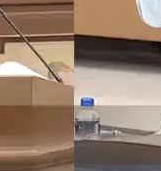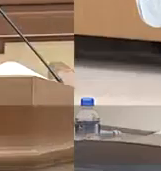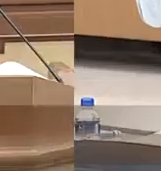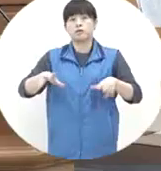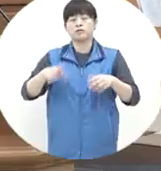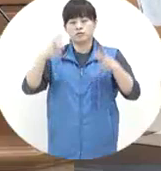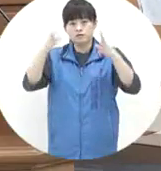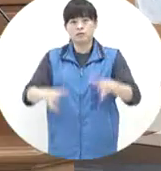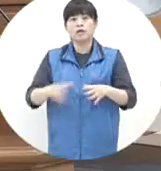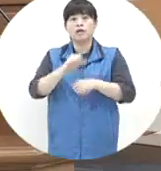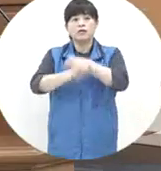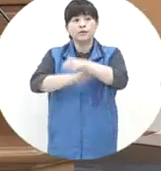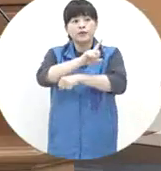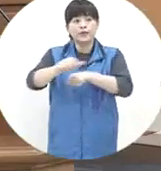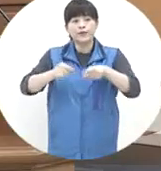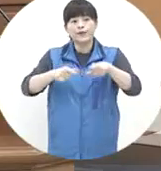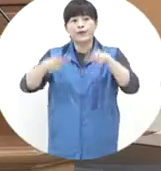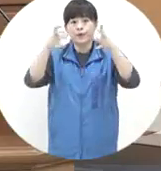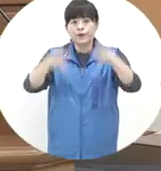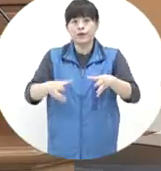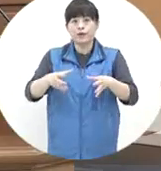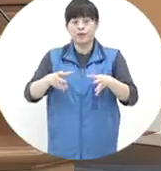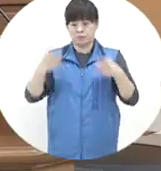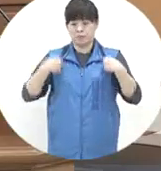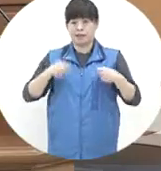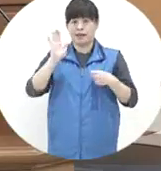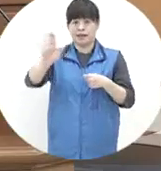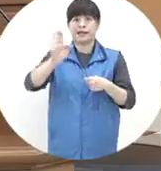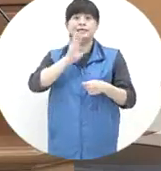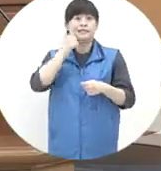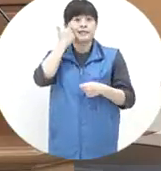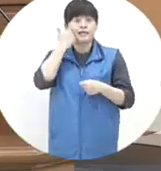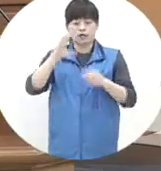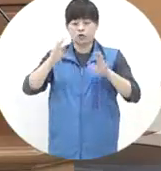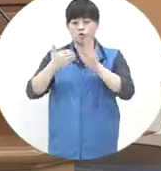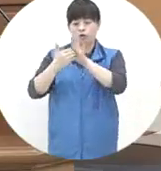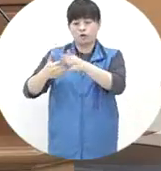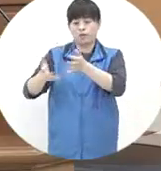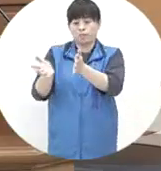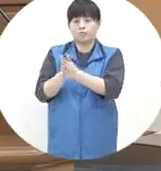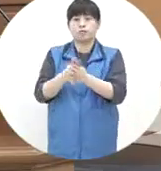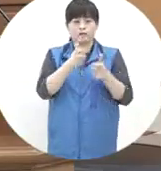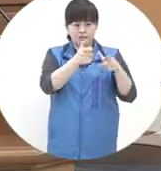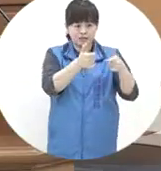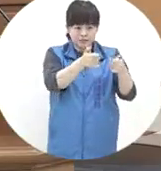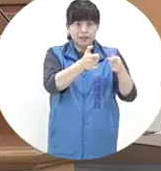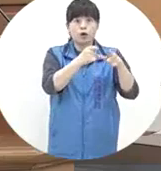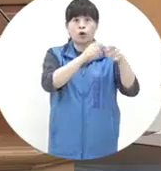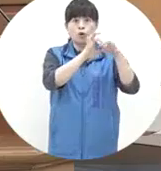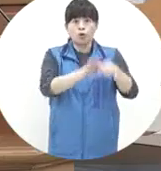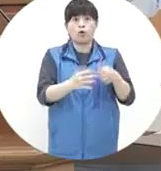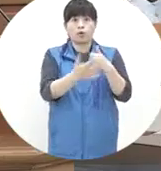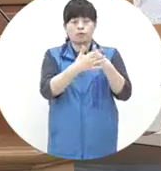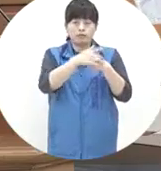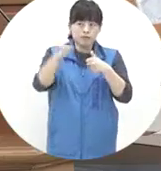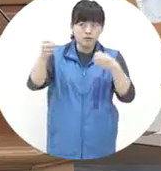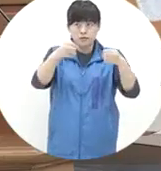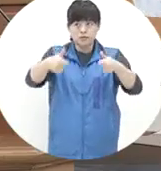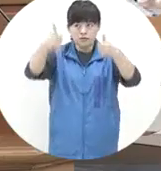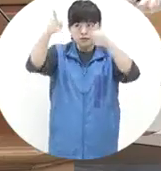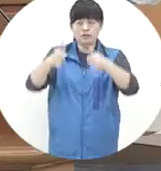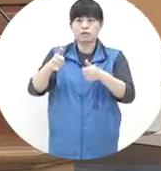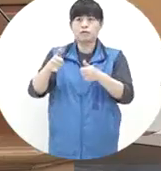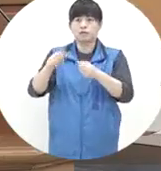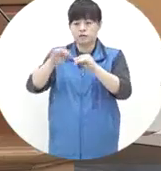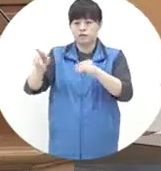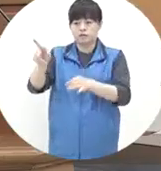设置宠物公园齁、哦。啊那个是国防部的地齁、哦、啊也谢谢我们公所跟国防部齁、哦、啊来取得这个用地的许可